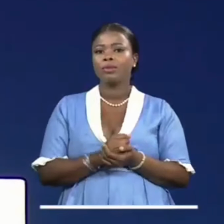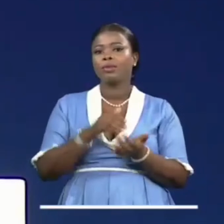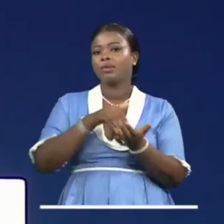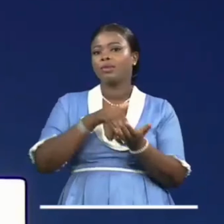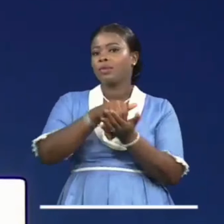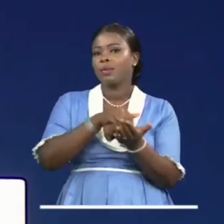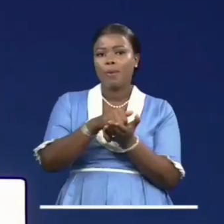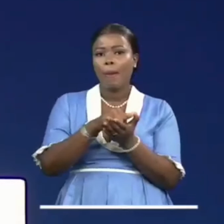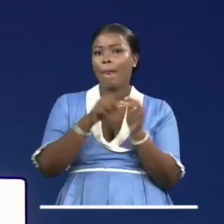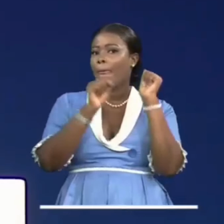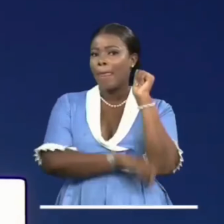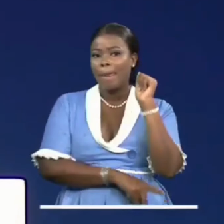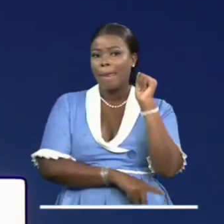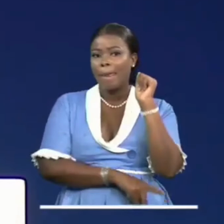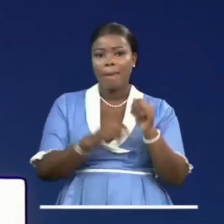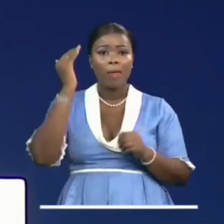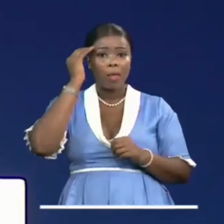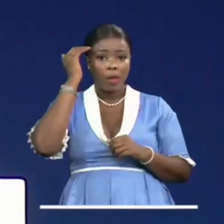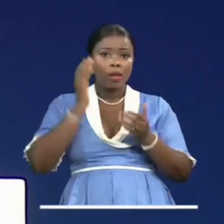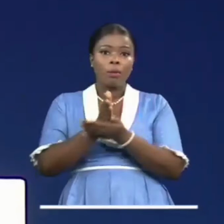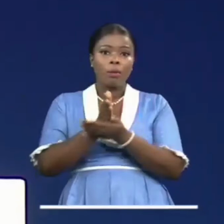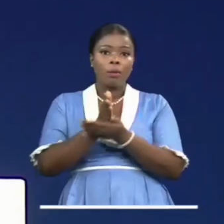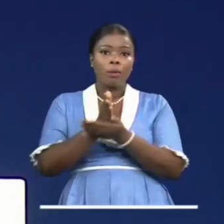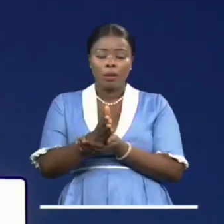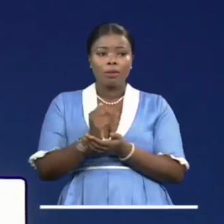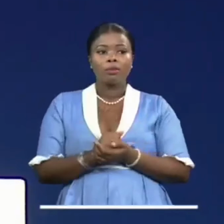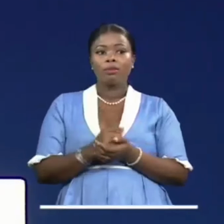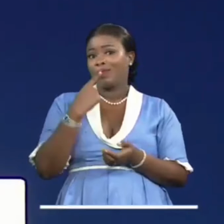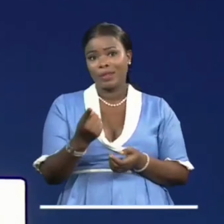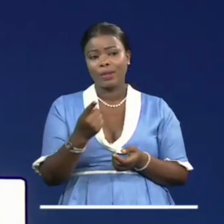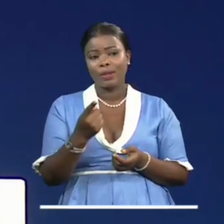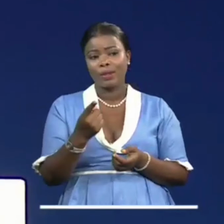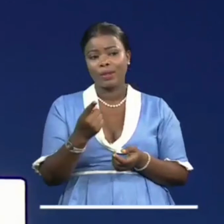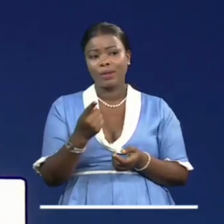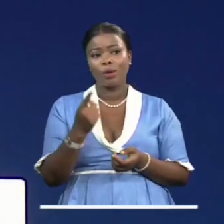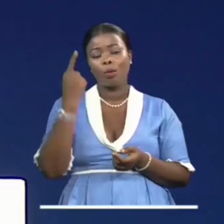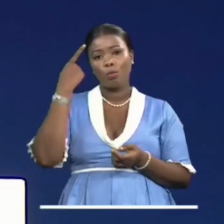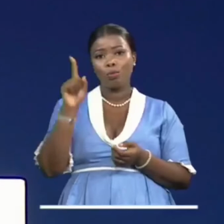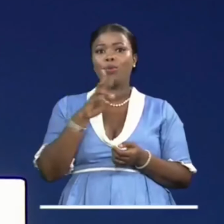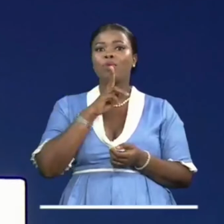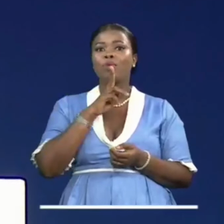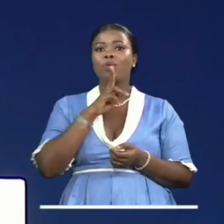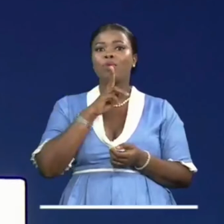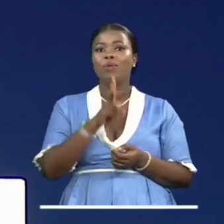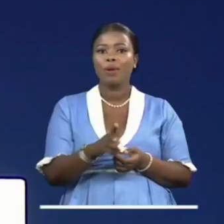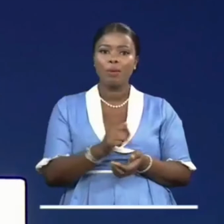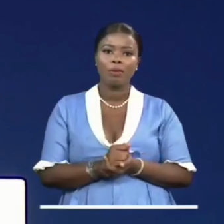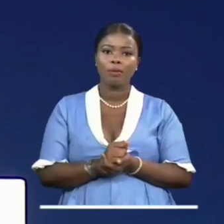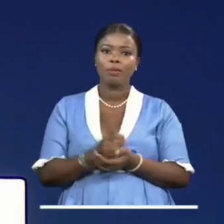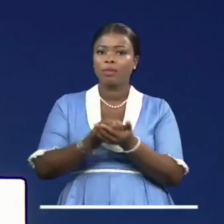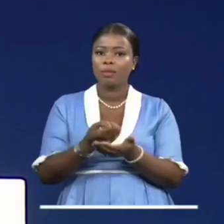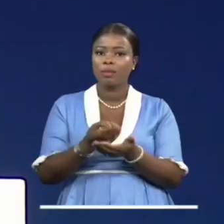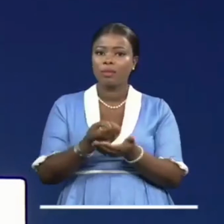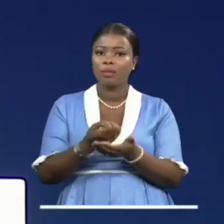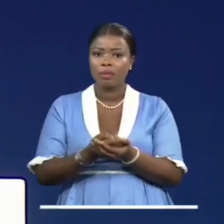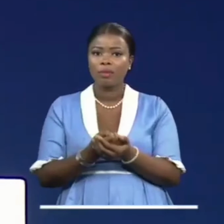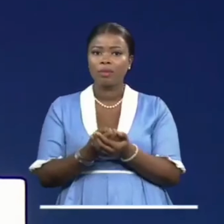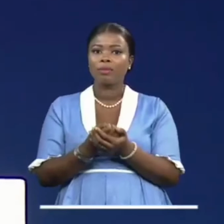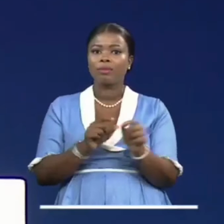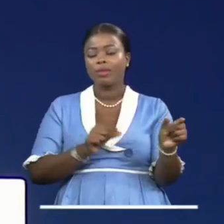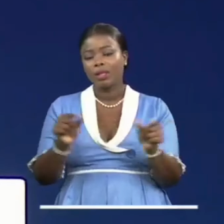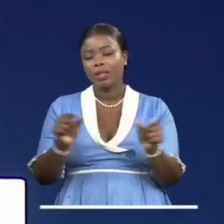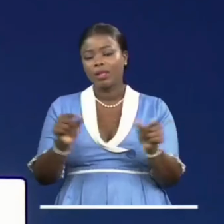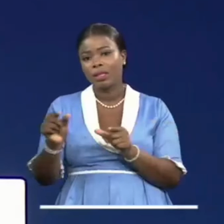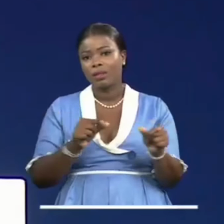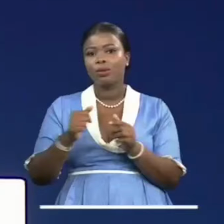est conscient de cela et vraiment on va adresser toutes ces prtiqu pour vraiment préserver les écosystèmes promouvoir une gestion durable des écosystèmes